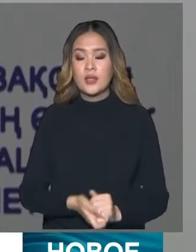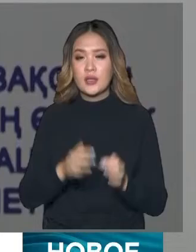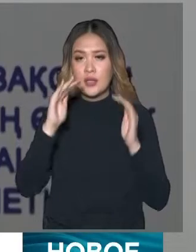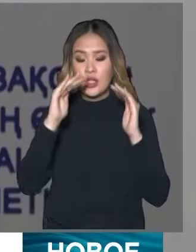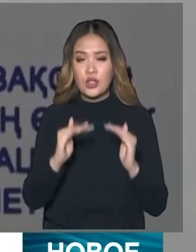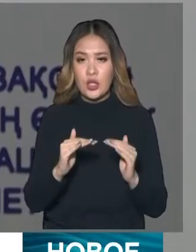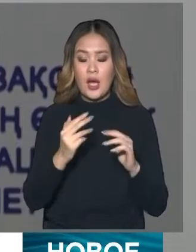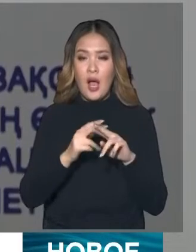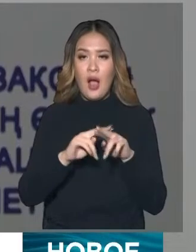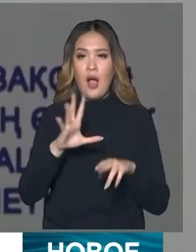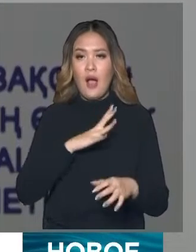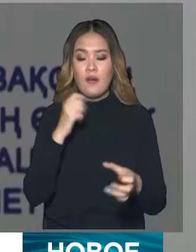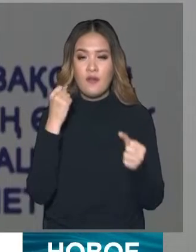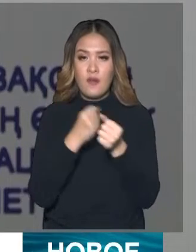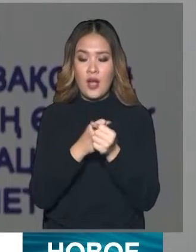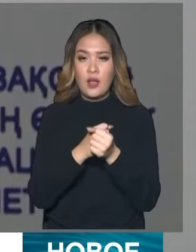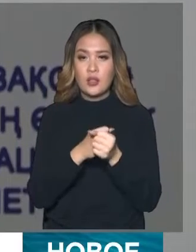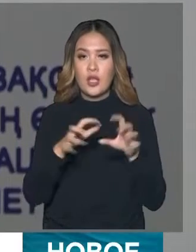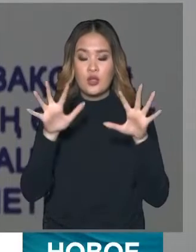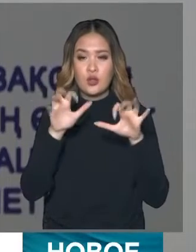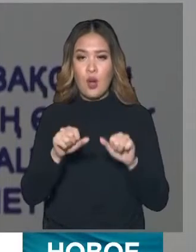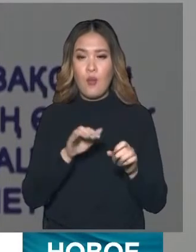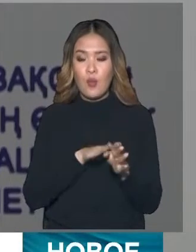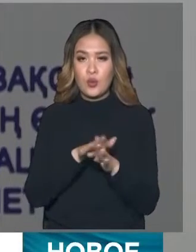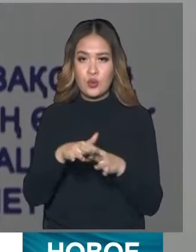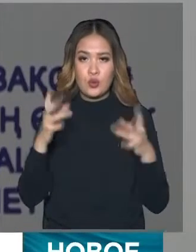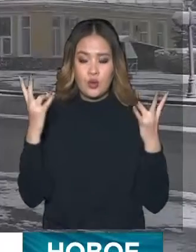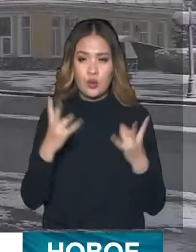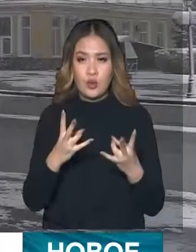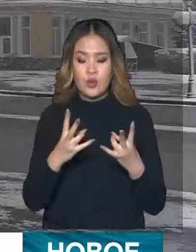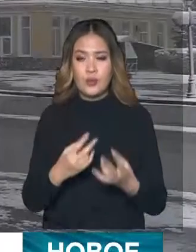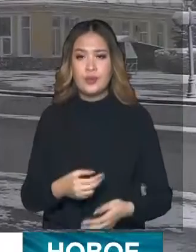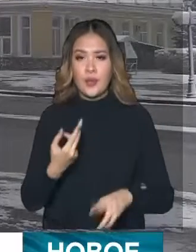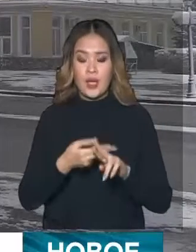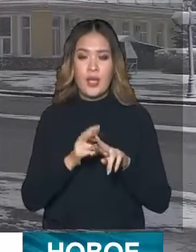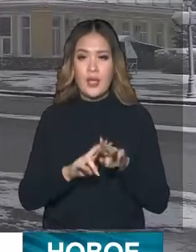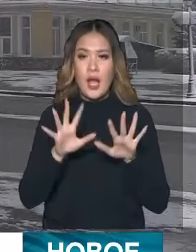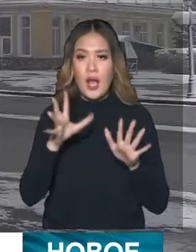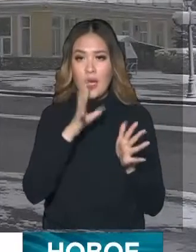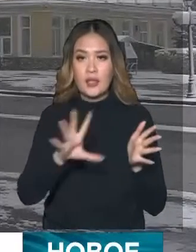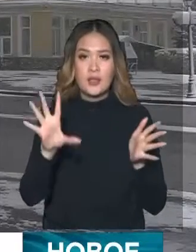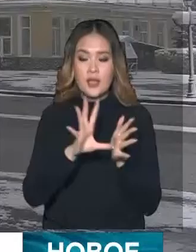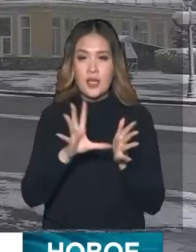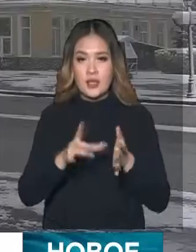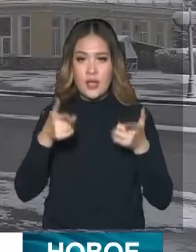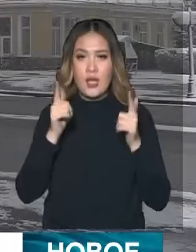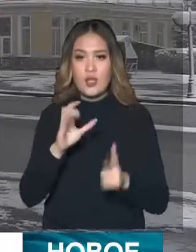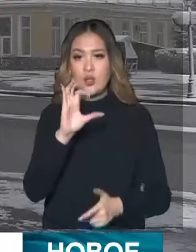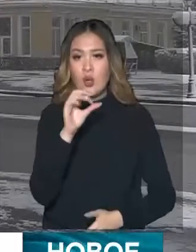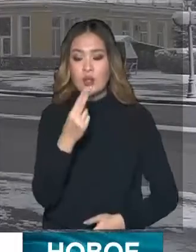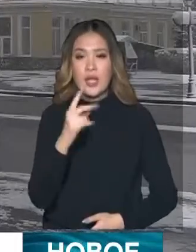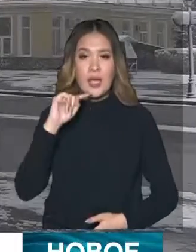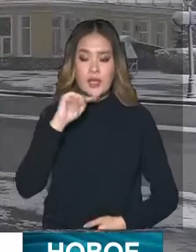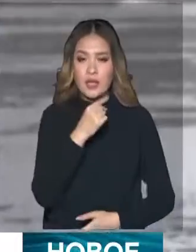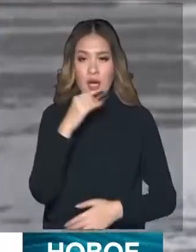снижения аварийных отключений нам необходим полностью реконструкции именно. На реконструкцию электросетей, согласно социально-экономическому